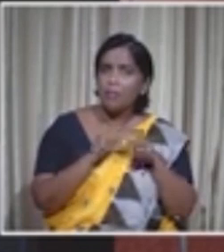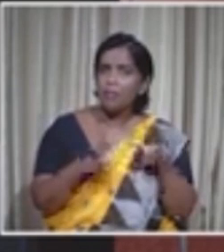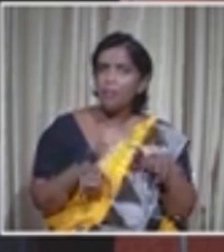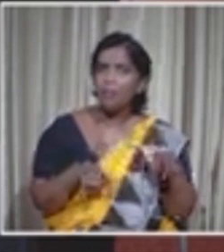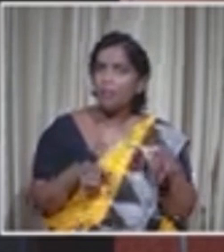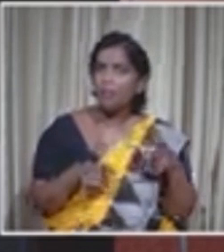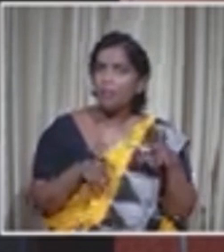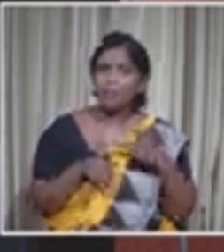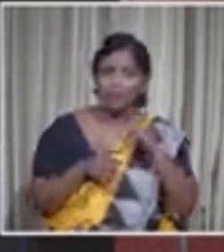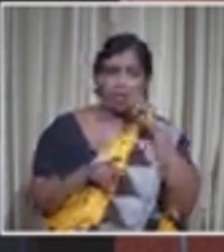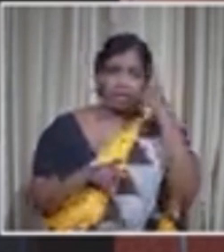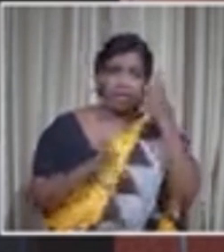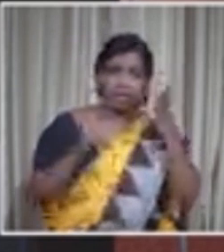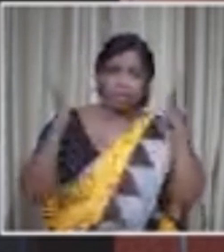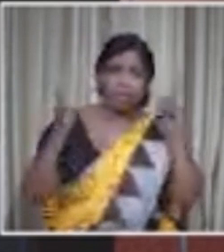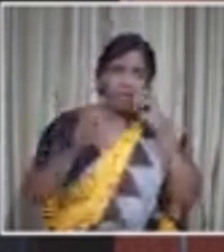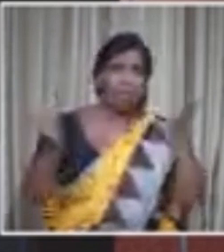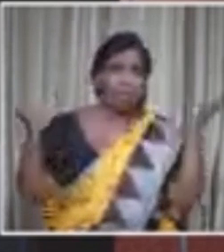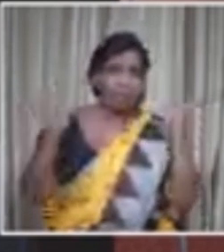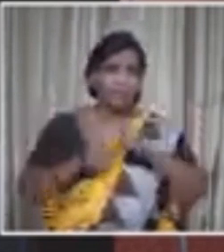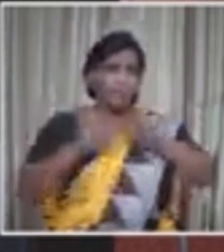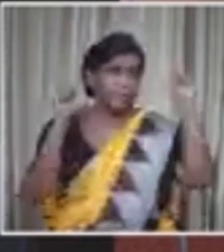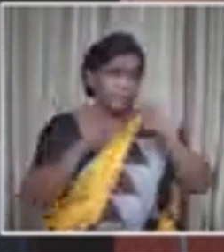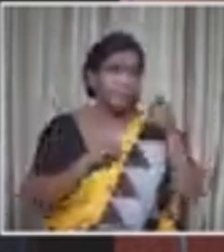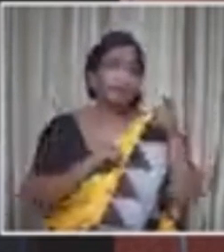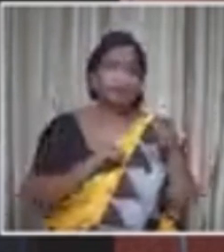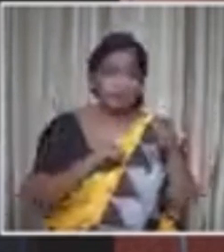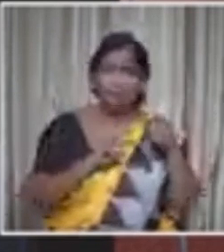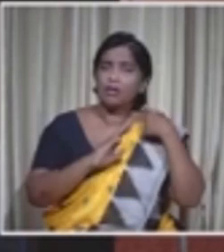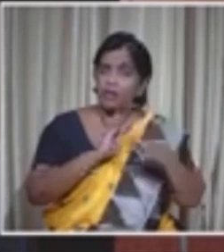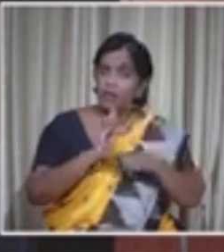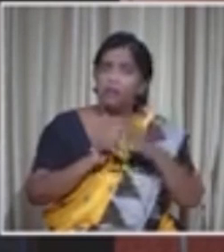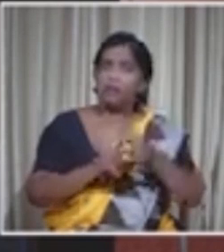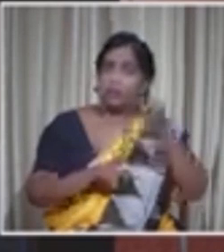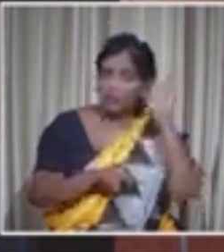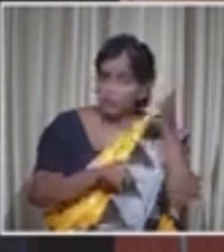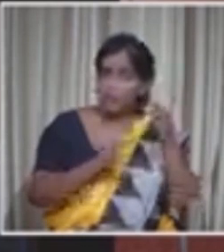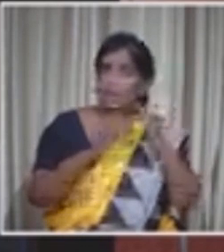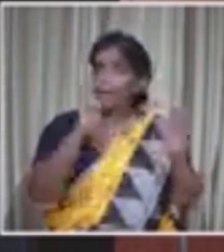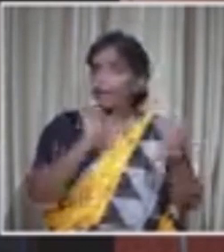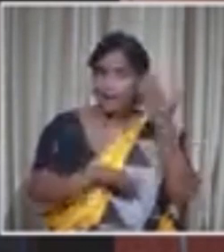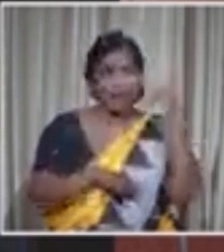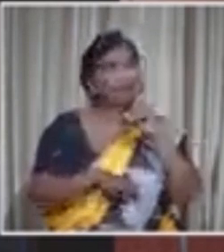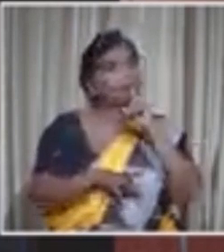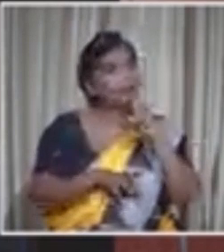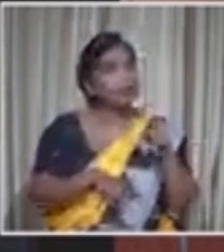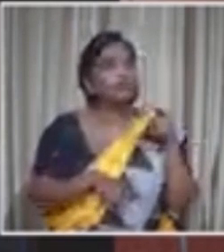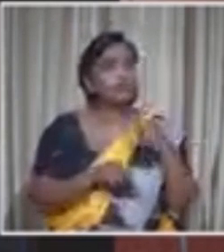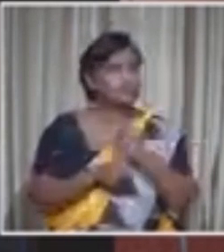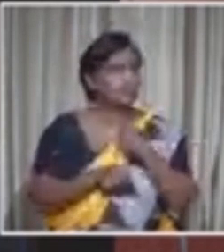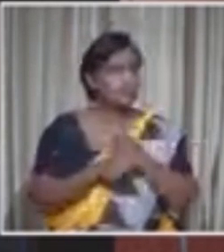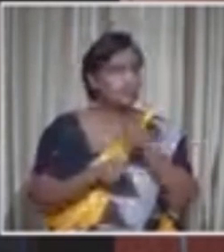இங்கே போராட்டத்தில் இருக்கின்றார்கள். இந்த நாட்டினுடைய ஜனாதிபதியை வீட்டுக்கு போங்கள் என்று கேட்கிறார்கள். இந்த அரசாங்கத்தின் மீது நம்பிக்கை இல்லை